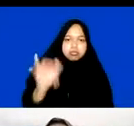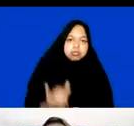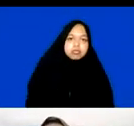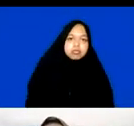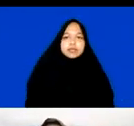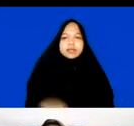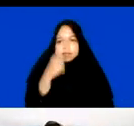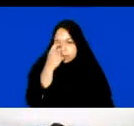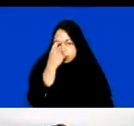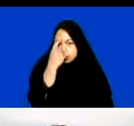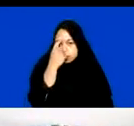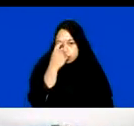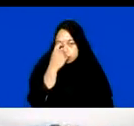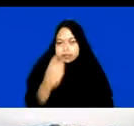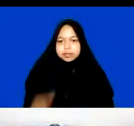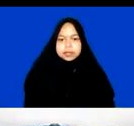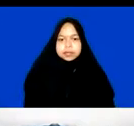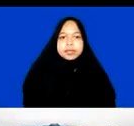gitu. Oke.